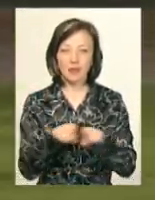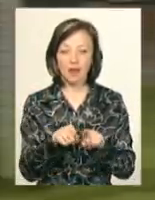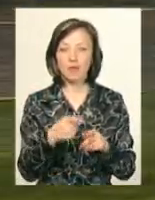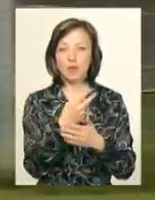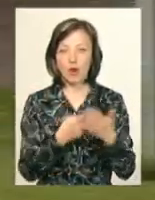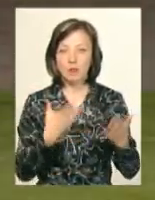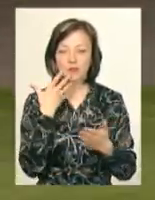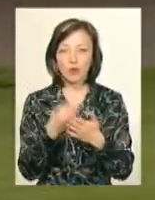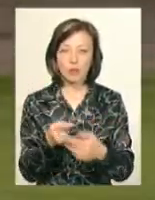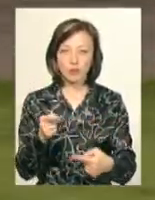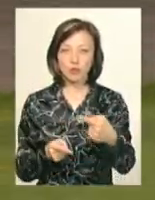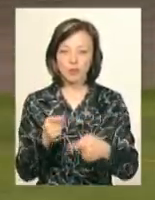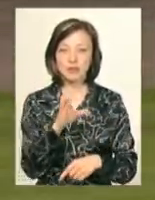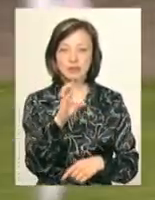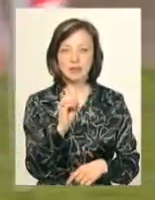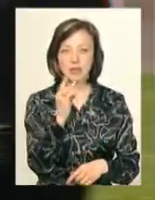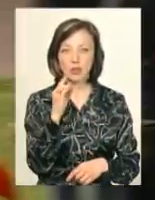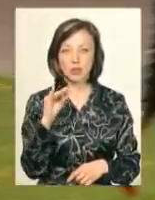своєму постійному супернику Вадиму Стецюку